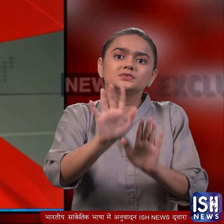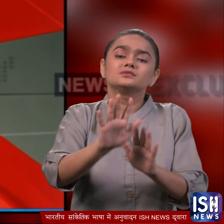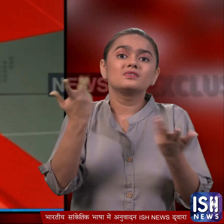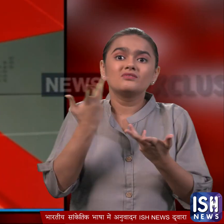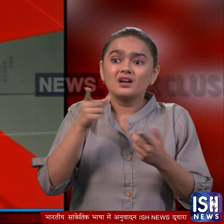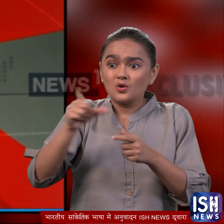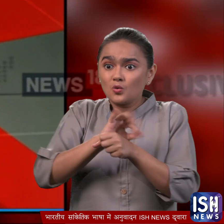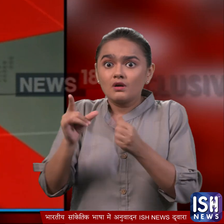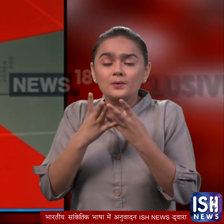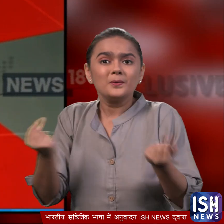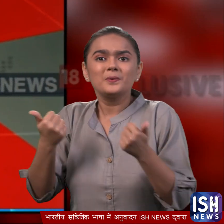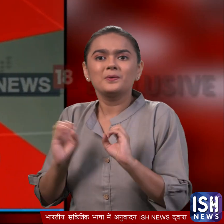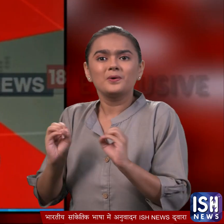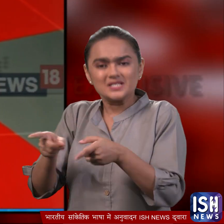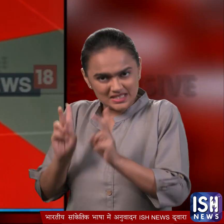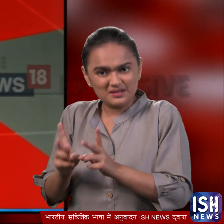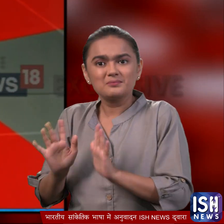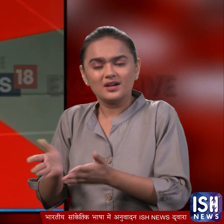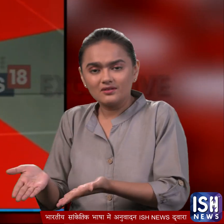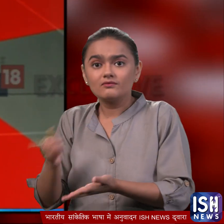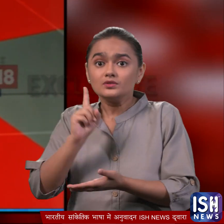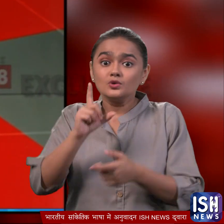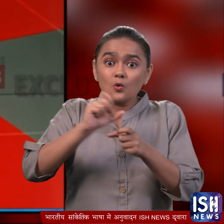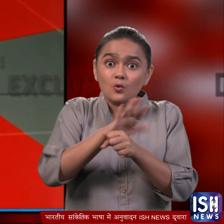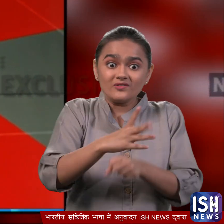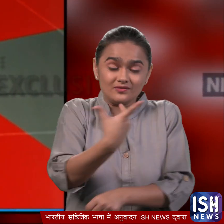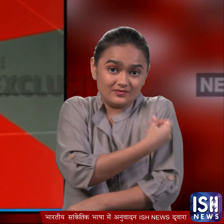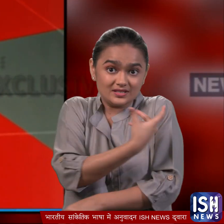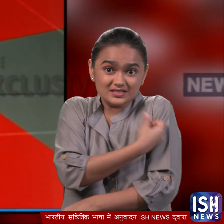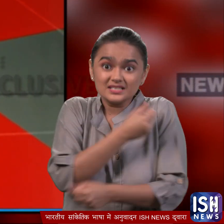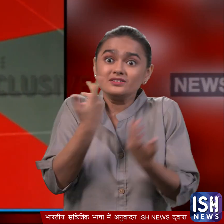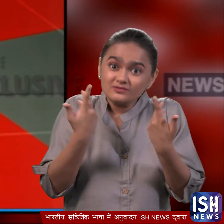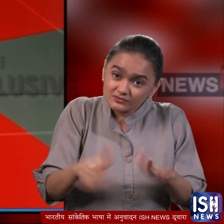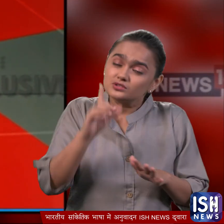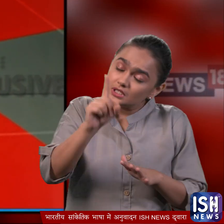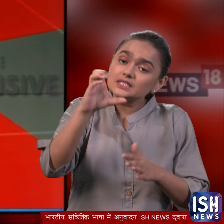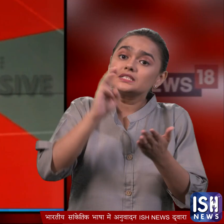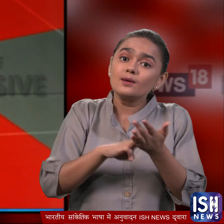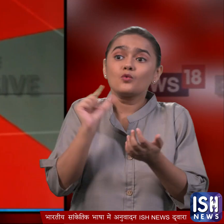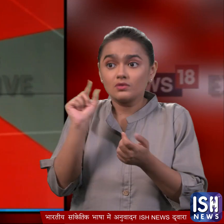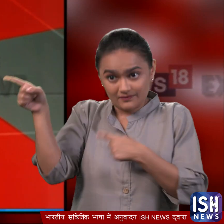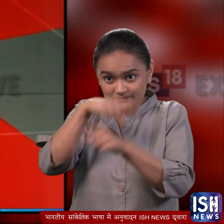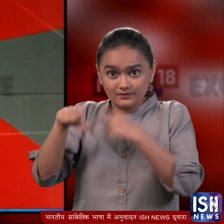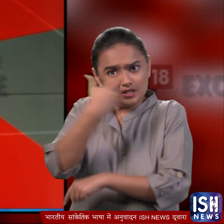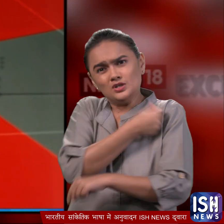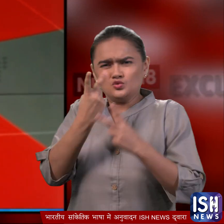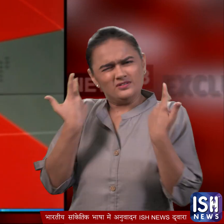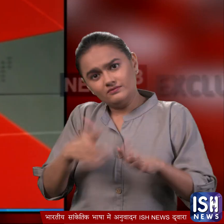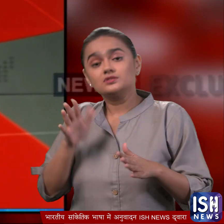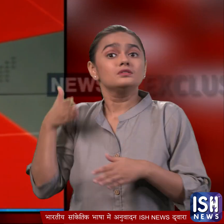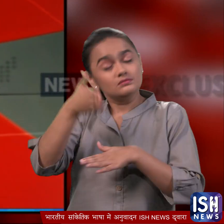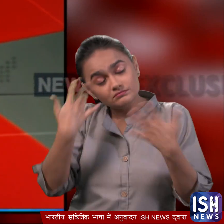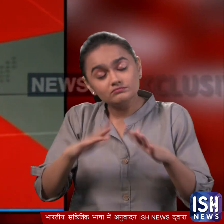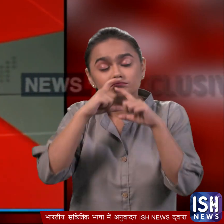धर्मस्थलों पर भी जरूर करें, क्योंकि महामारी का खतरा अभी टला नहीं है और इसीलिए कोविड की वैक्सीन लगवाने के बावजूद सीएम उद्धव और